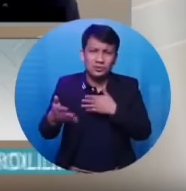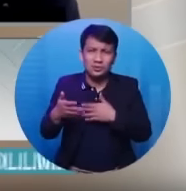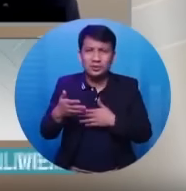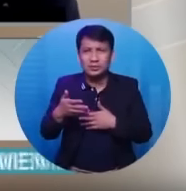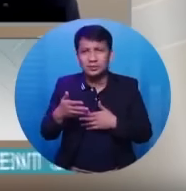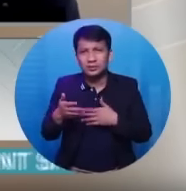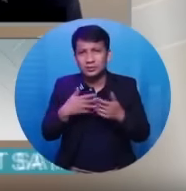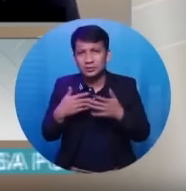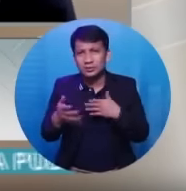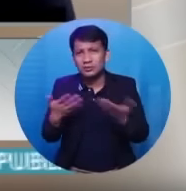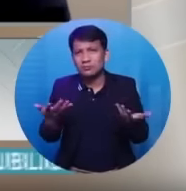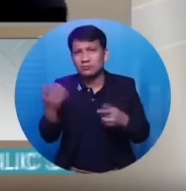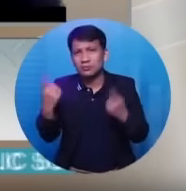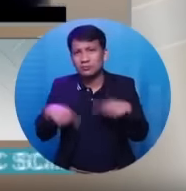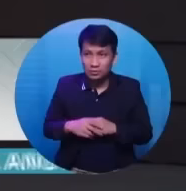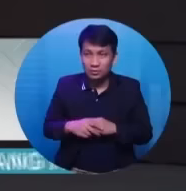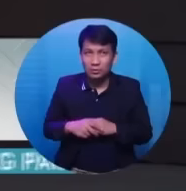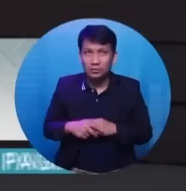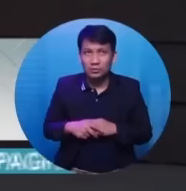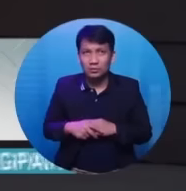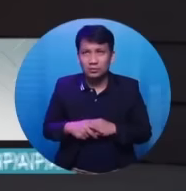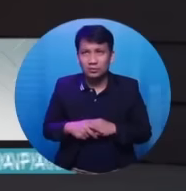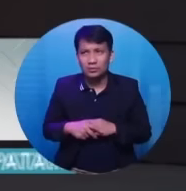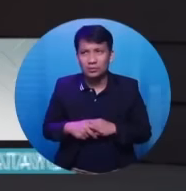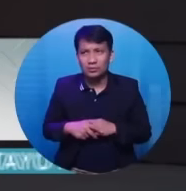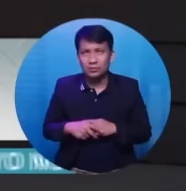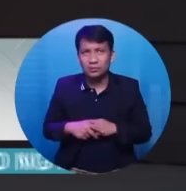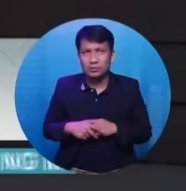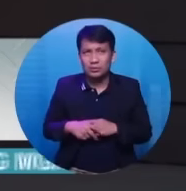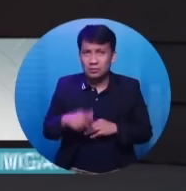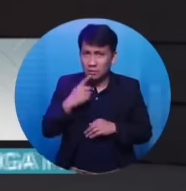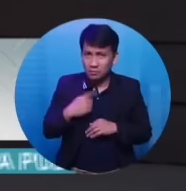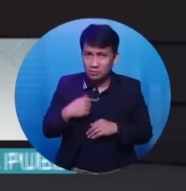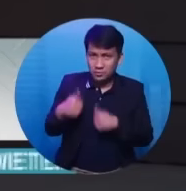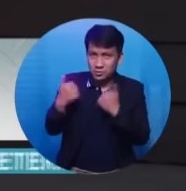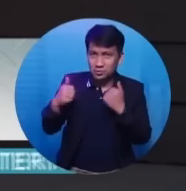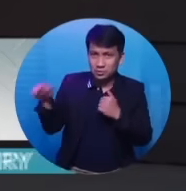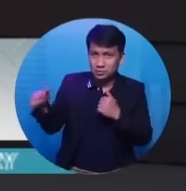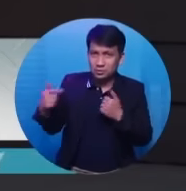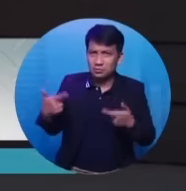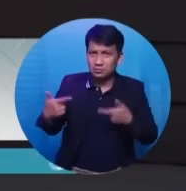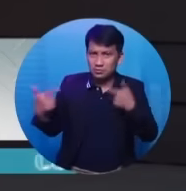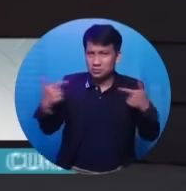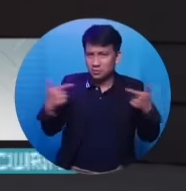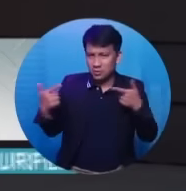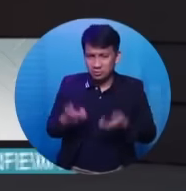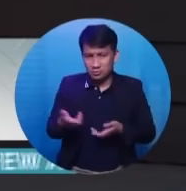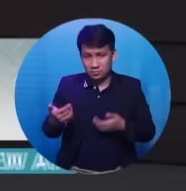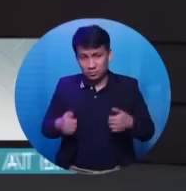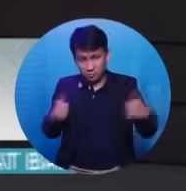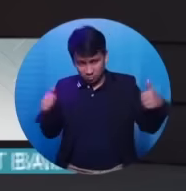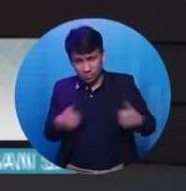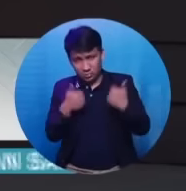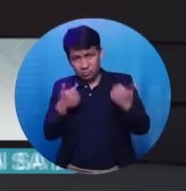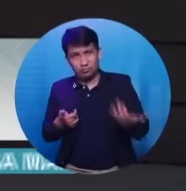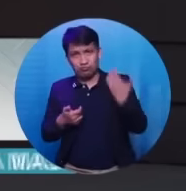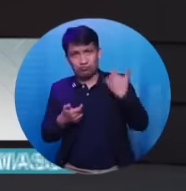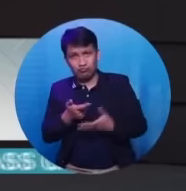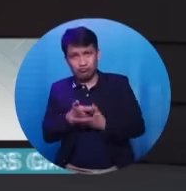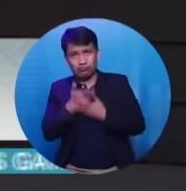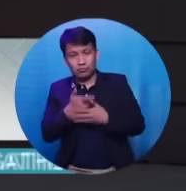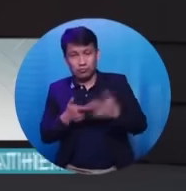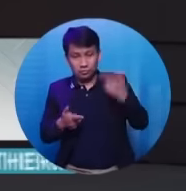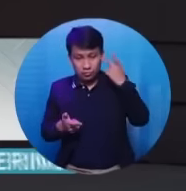salita ang itinatapo niya rito, ipinupuko niya rito. Yung paghamon ng barilan, ano may kukonsider sa batasyon? Hamunin nitong